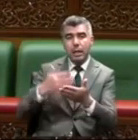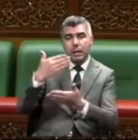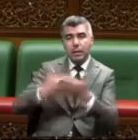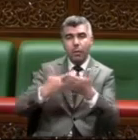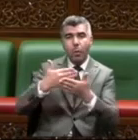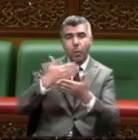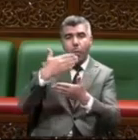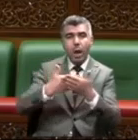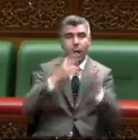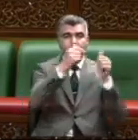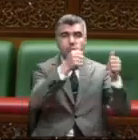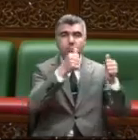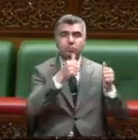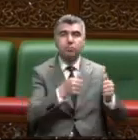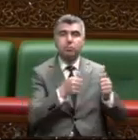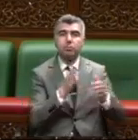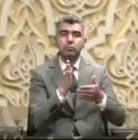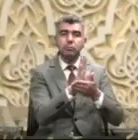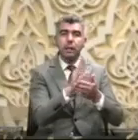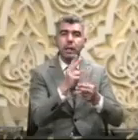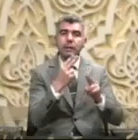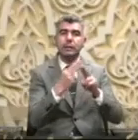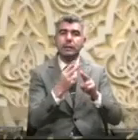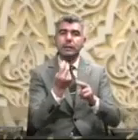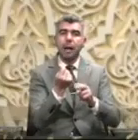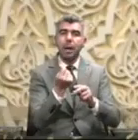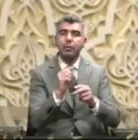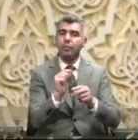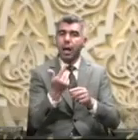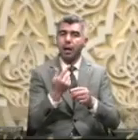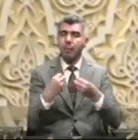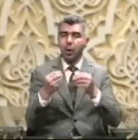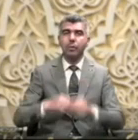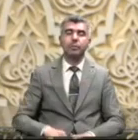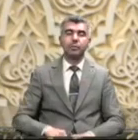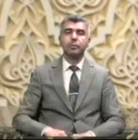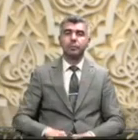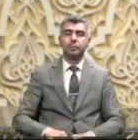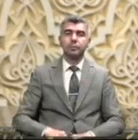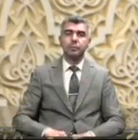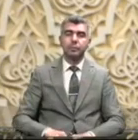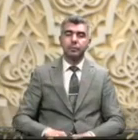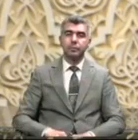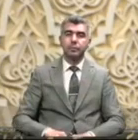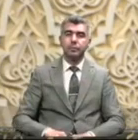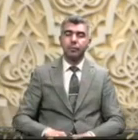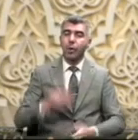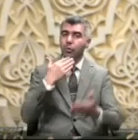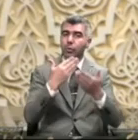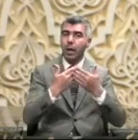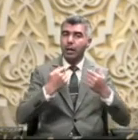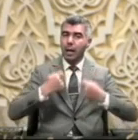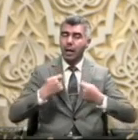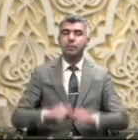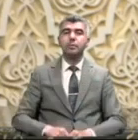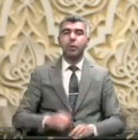الخدمات والمواد شكرا لكم كلمه السيد الوزير في ترجمه شكرا سيد الرئيس